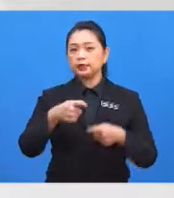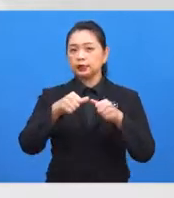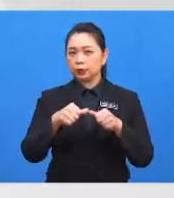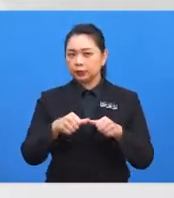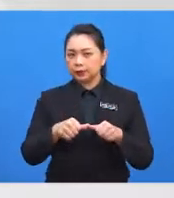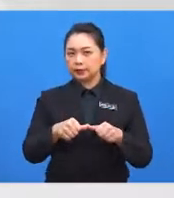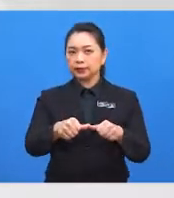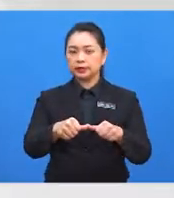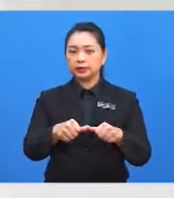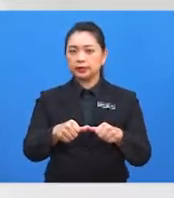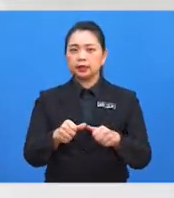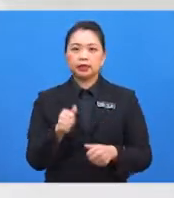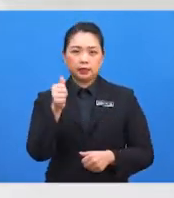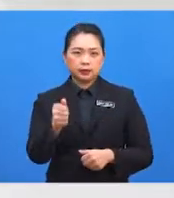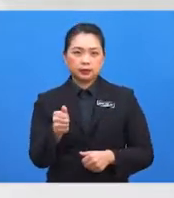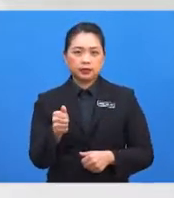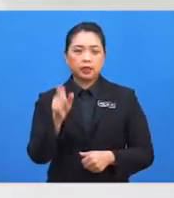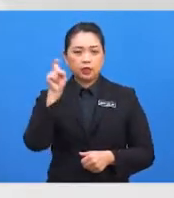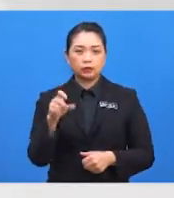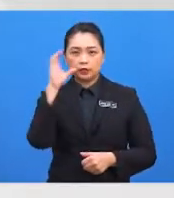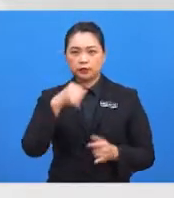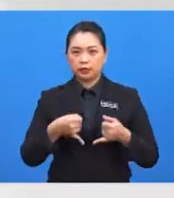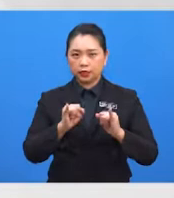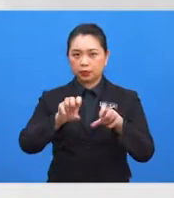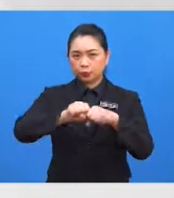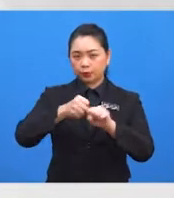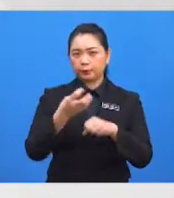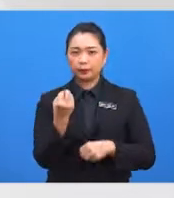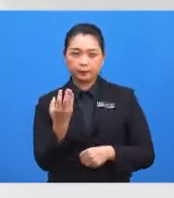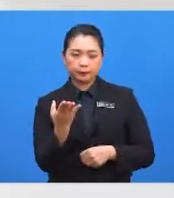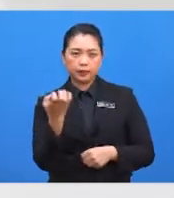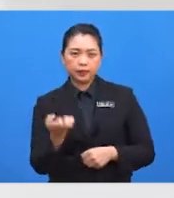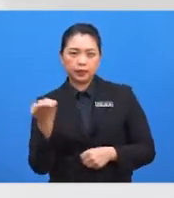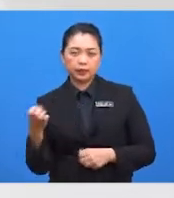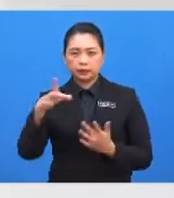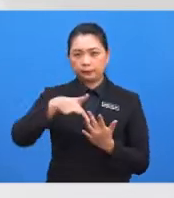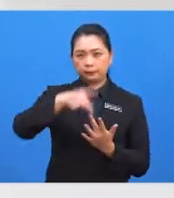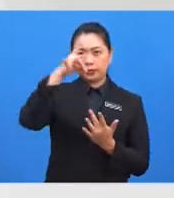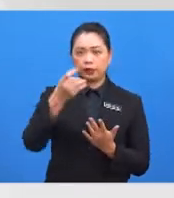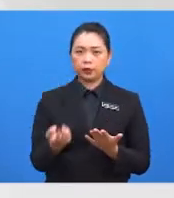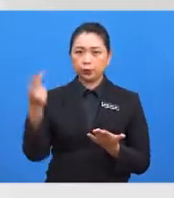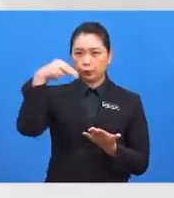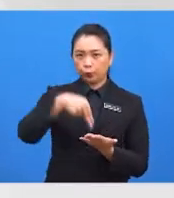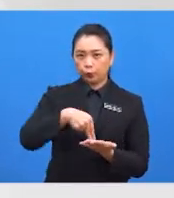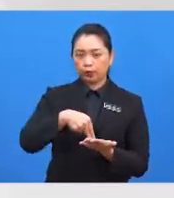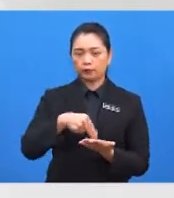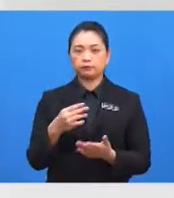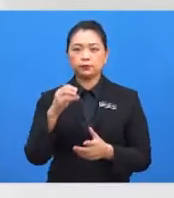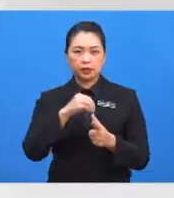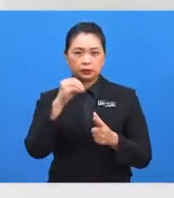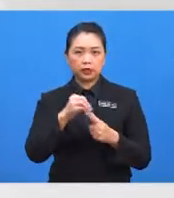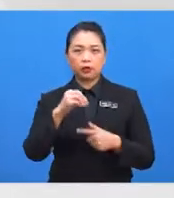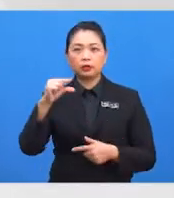bermaksud anda harus mencari jalan supaya beberapa elemen terpilih diulang atau